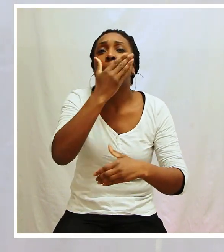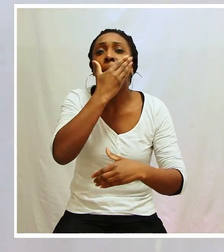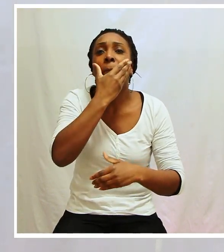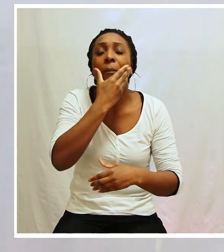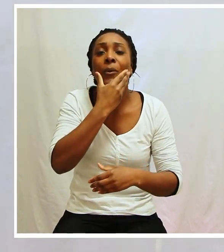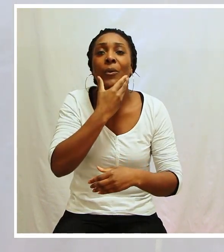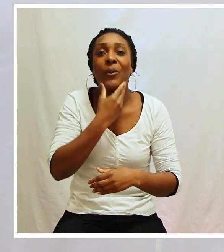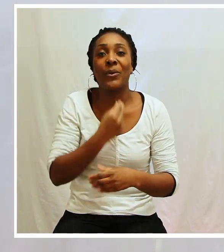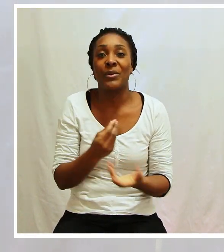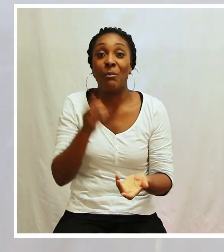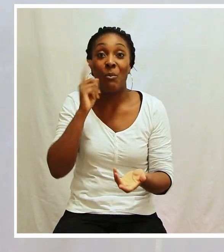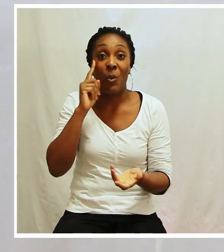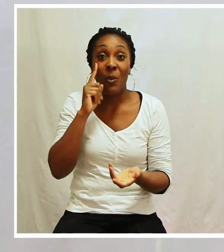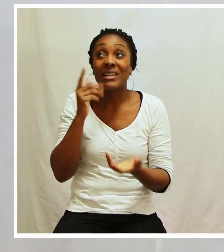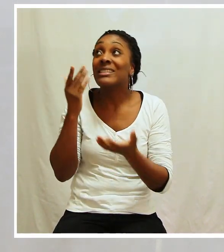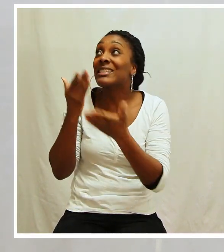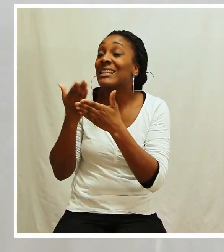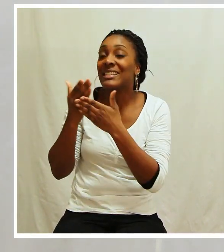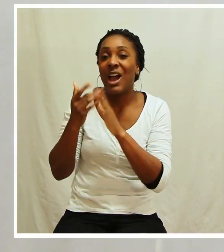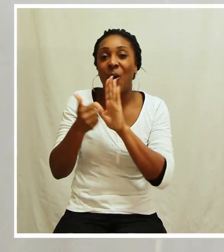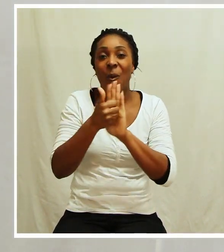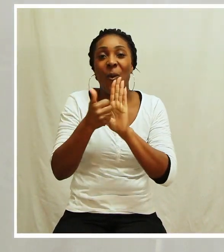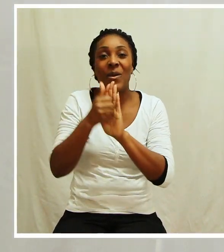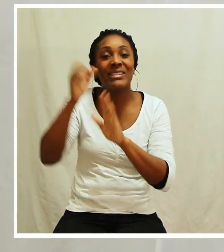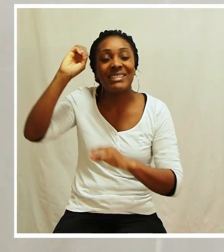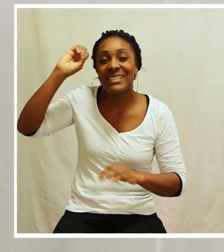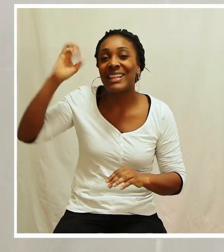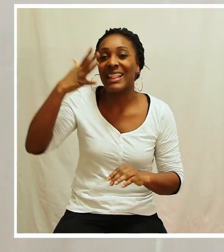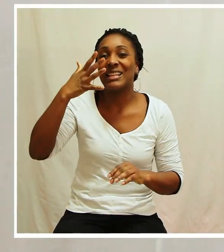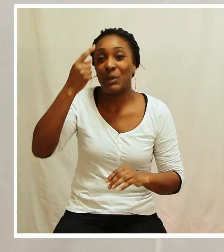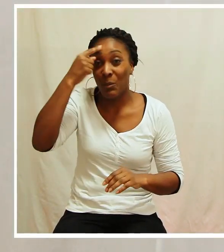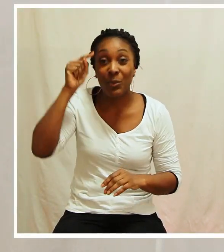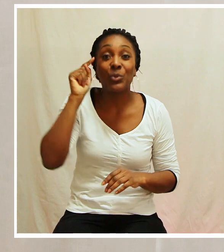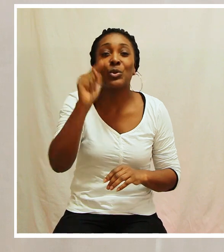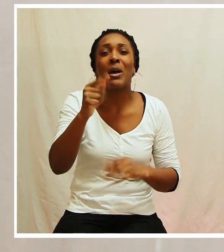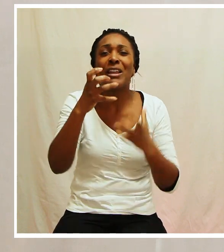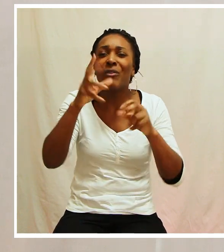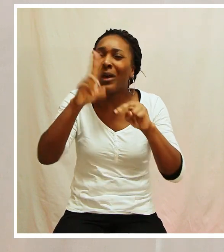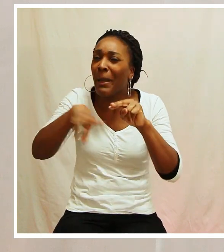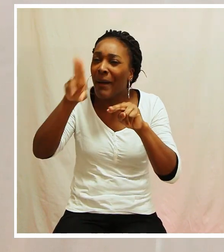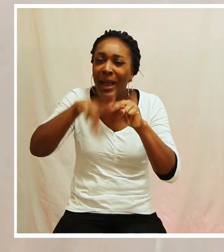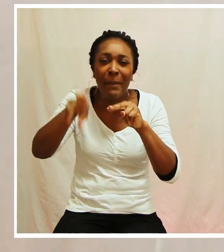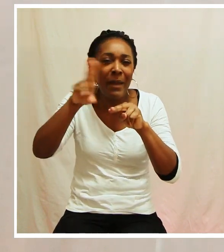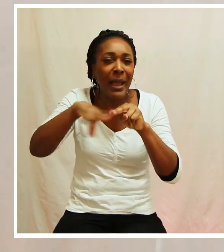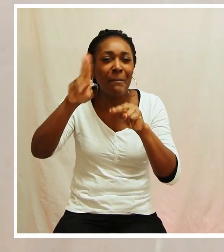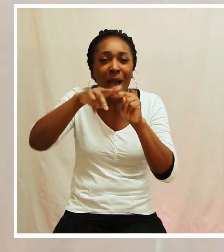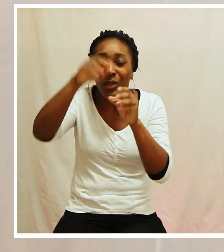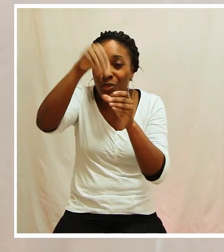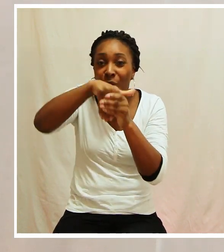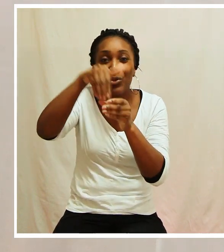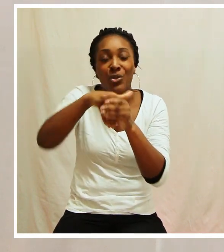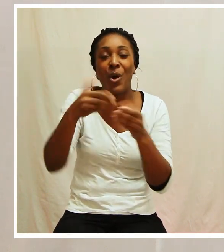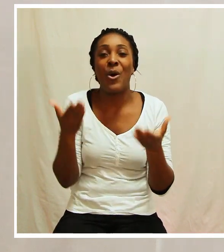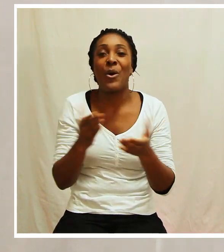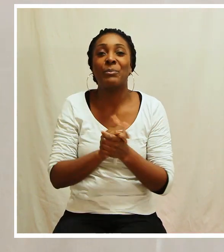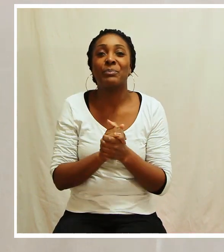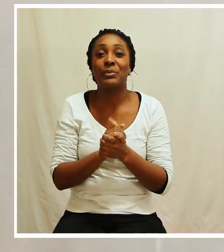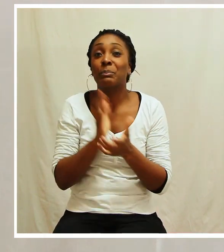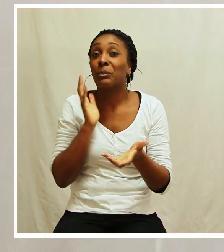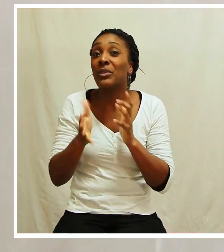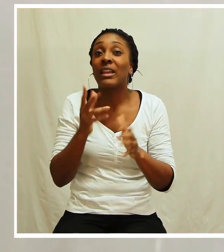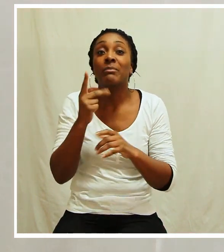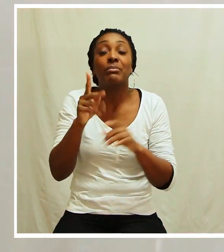que c'est le but, eh bien, de l'œuvre du Saint-Esprit dans ta vie. Il est celui qui veut restaurer toute chose en toi. Ce que peut-être, eh bien,